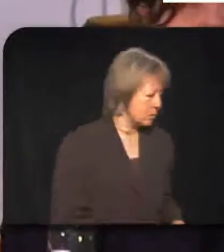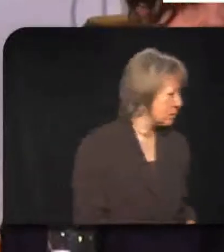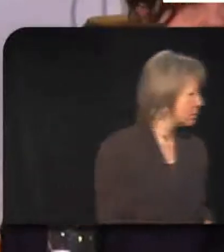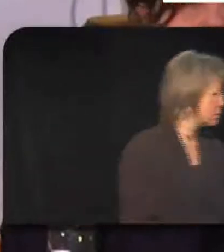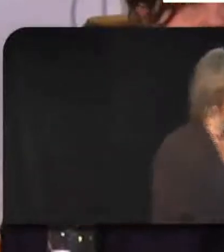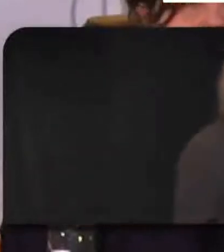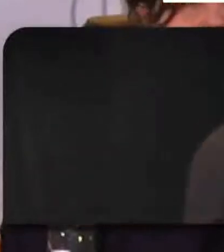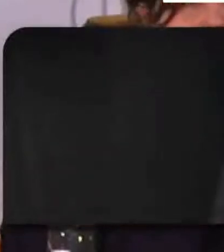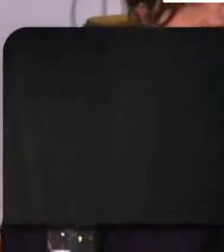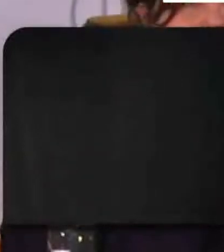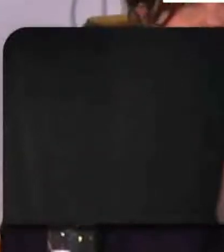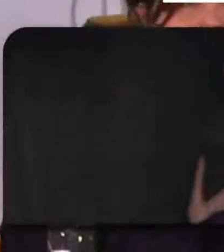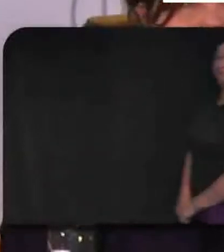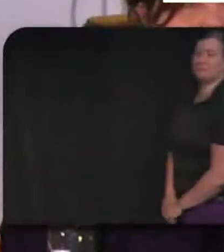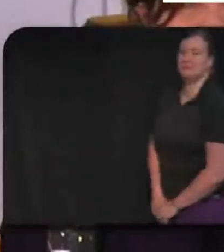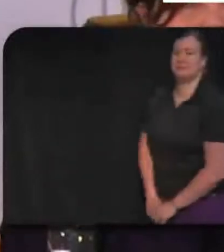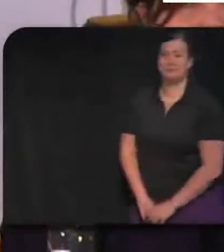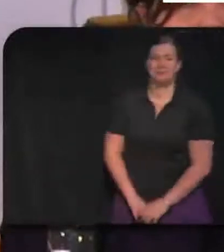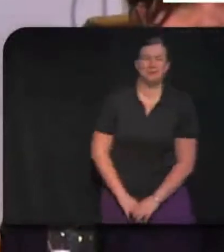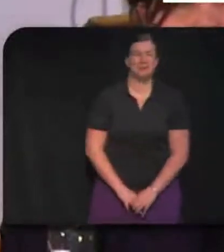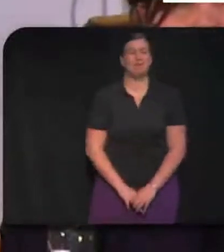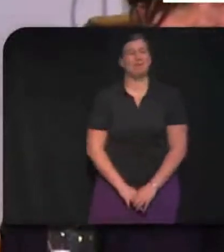das ist deutlich NEIN